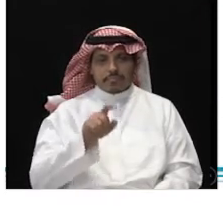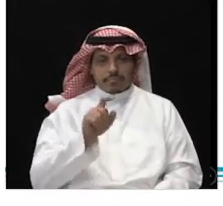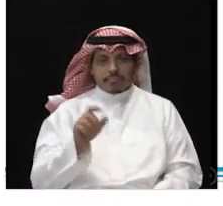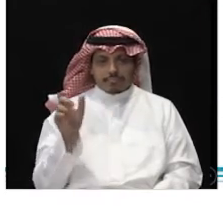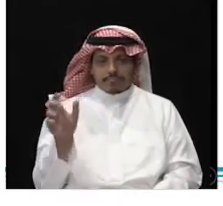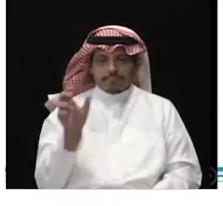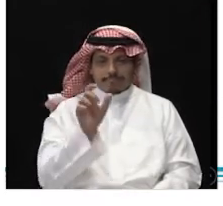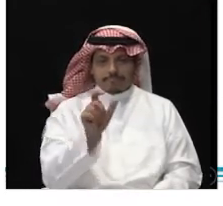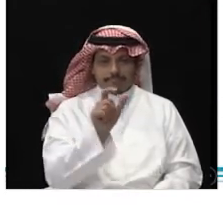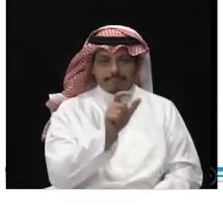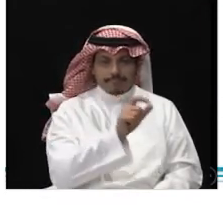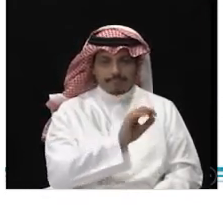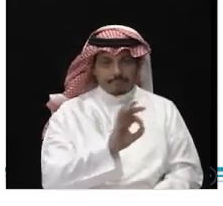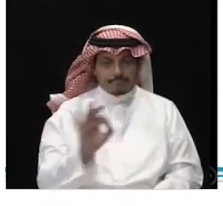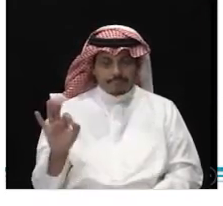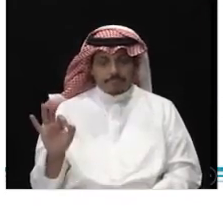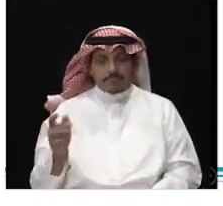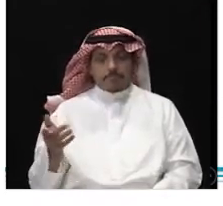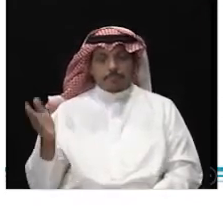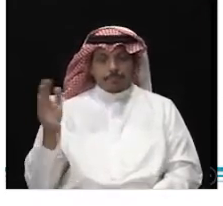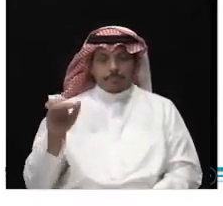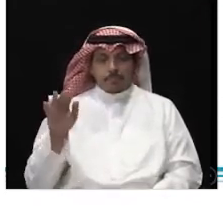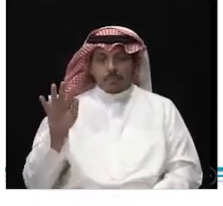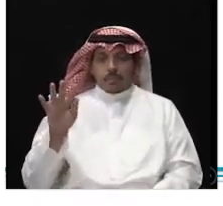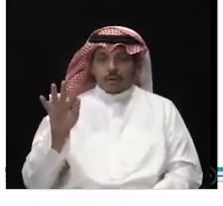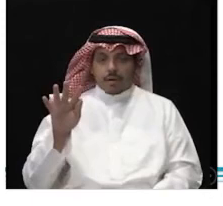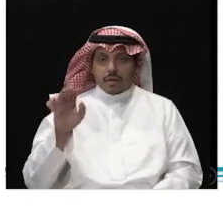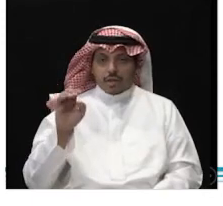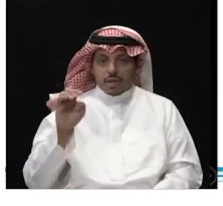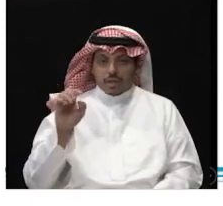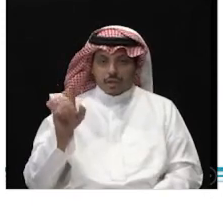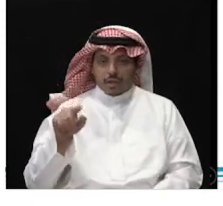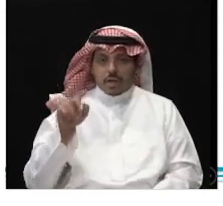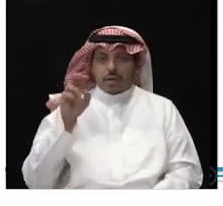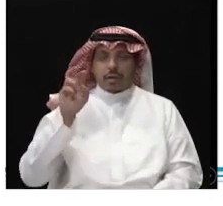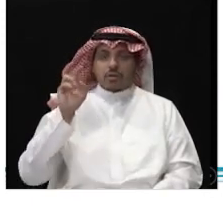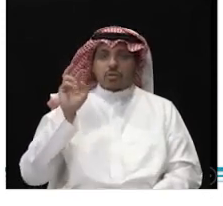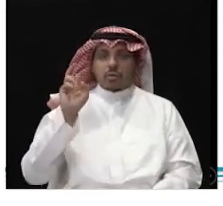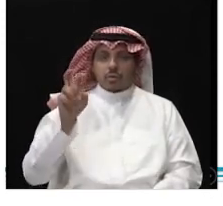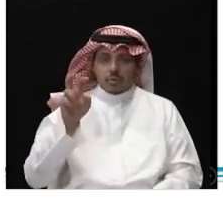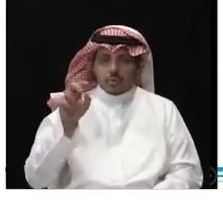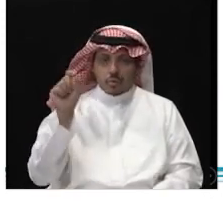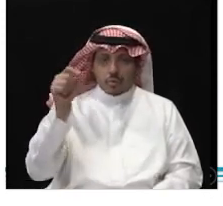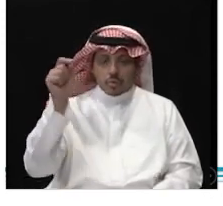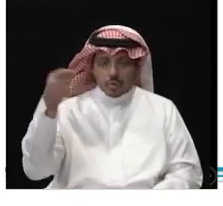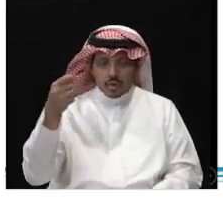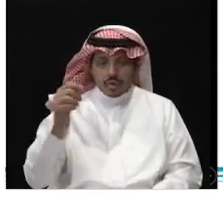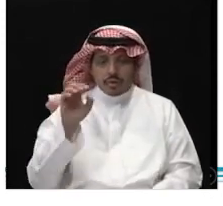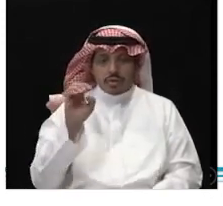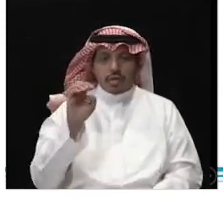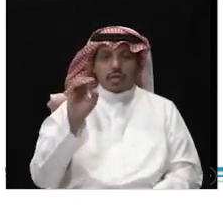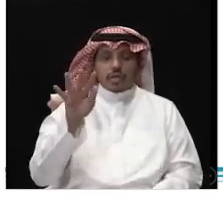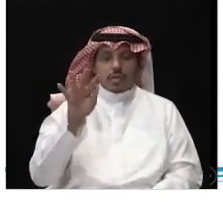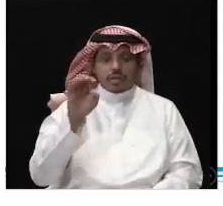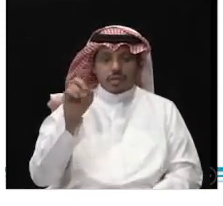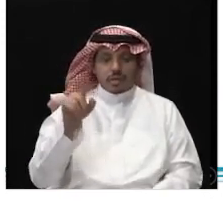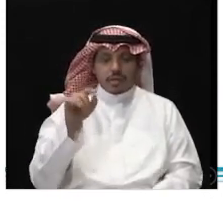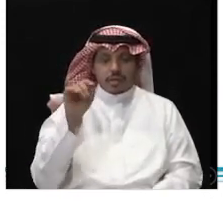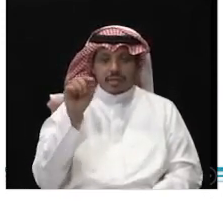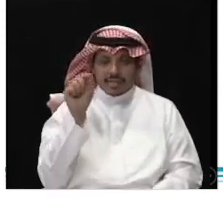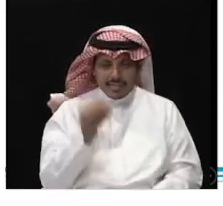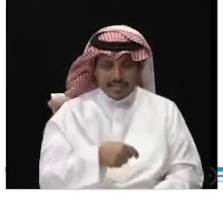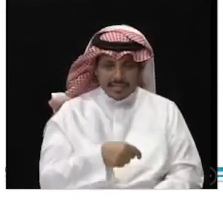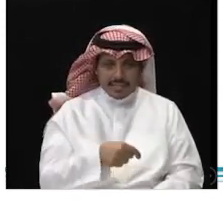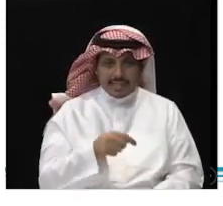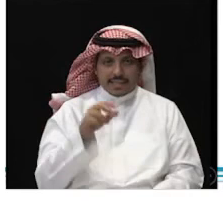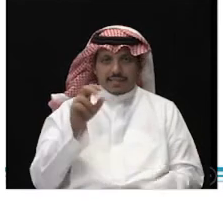أحسنتم، جميل جدا. إذن شجرة، شجرة، شجرة.